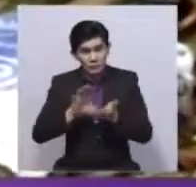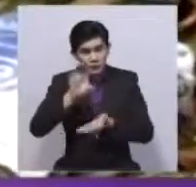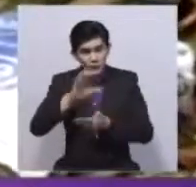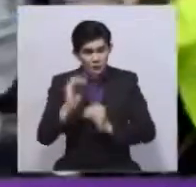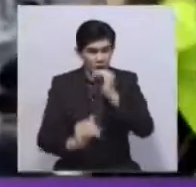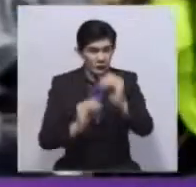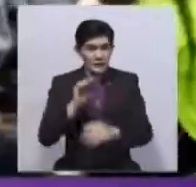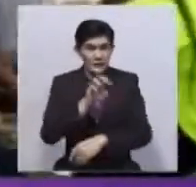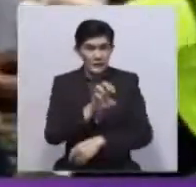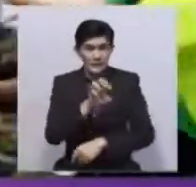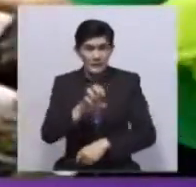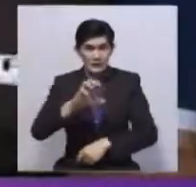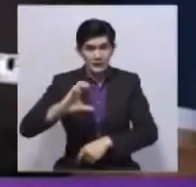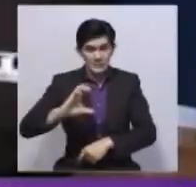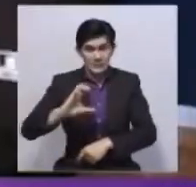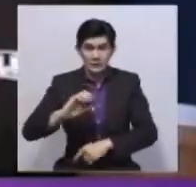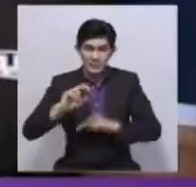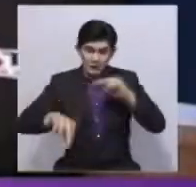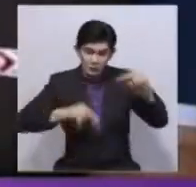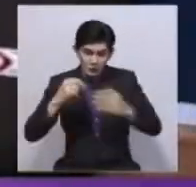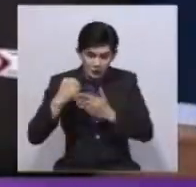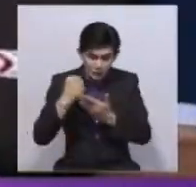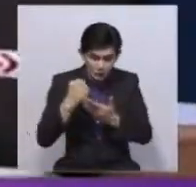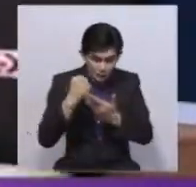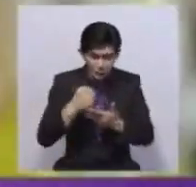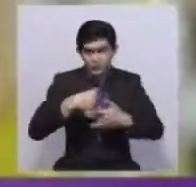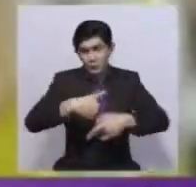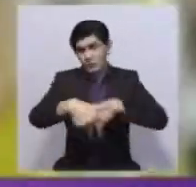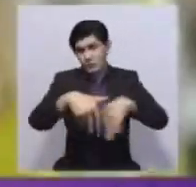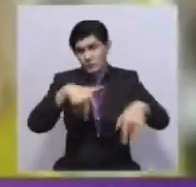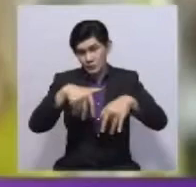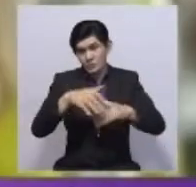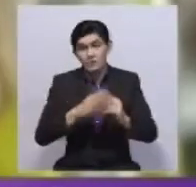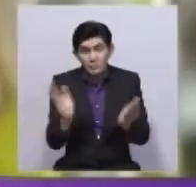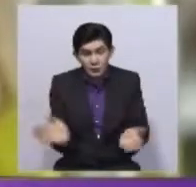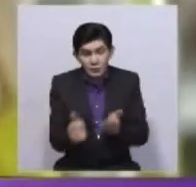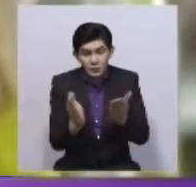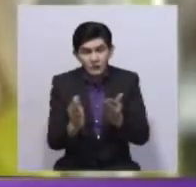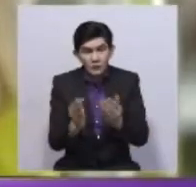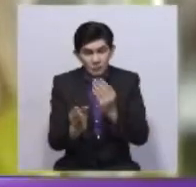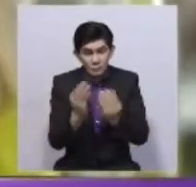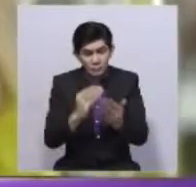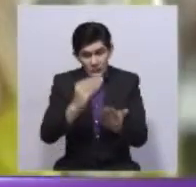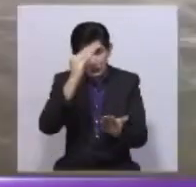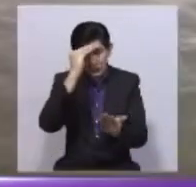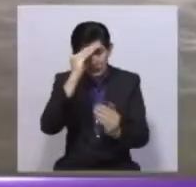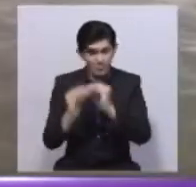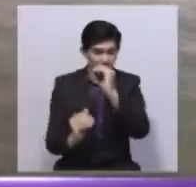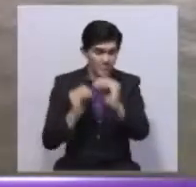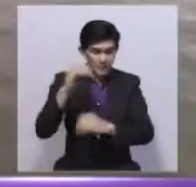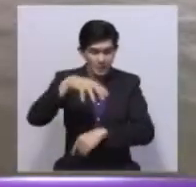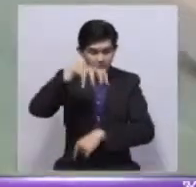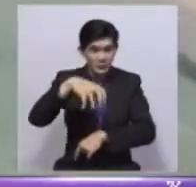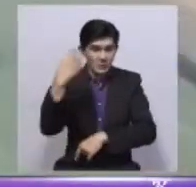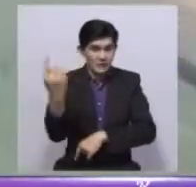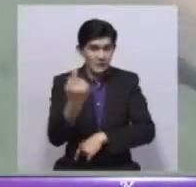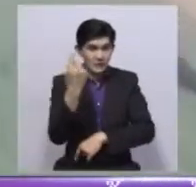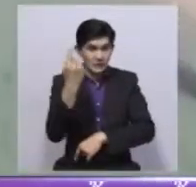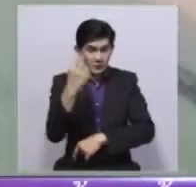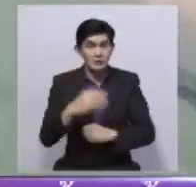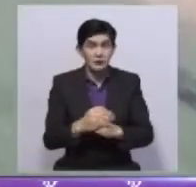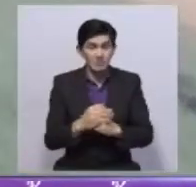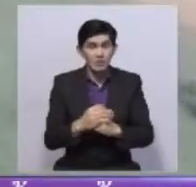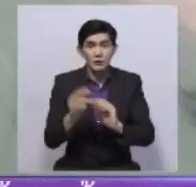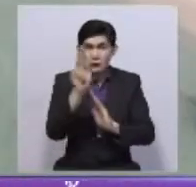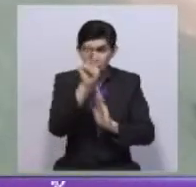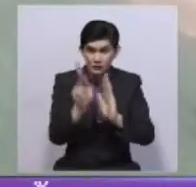นา EEC ที่จะดูแลช่วยเหลือเยียวยาชุมชนสนับสนุนการศึกษาพัฒนาแหล่งท่องเที่ยวและเมื่อภาย